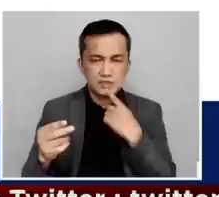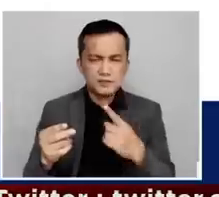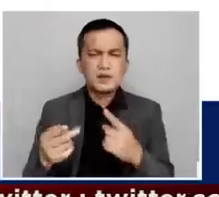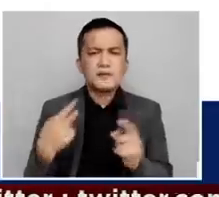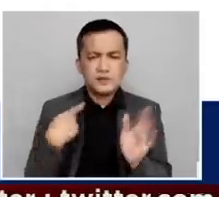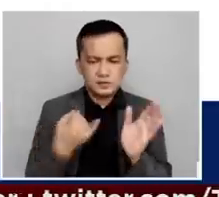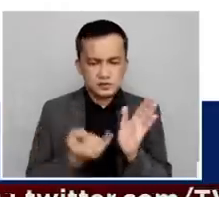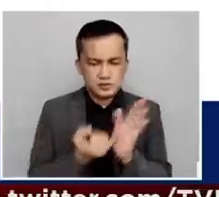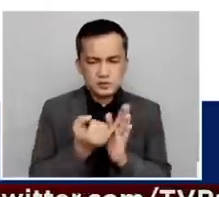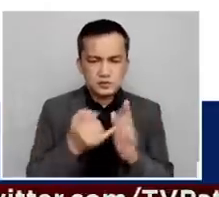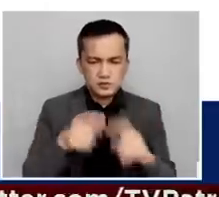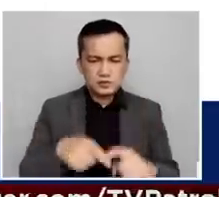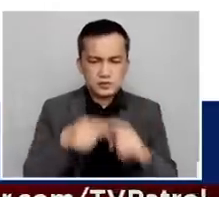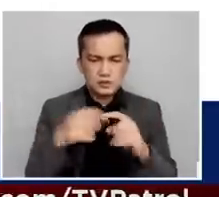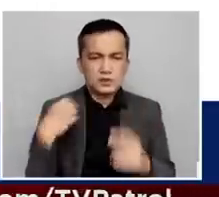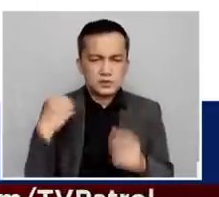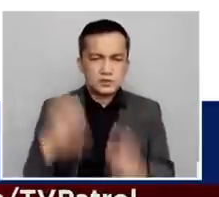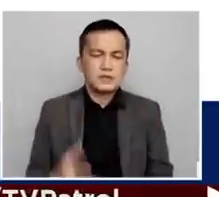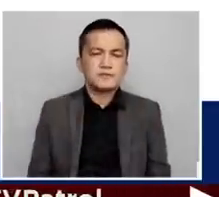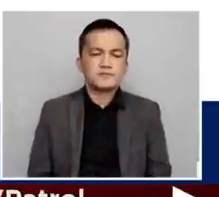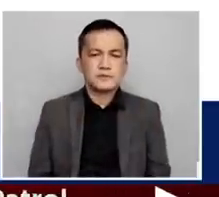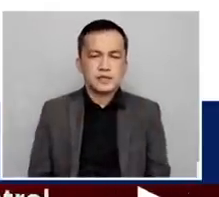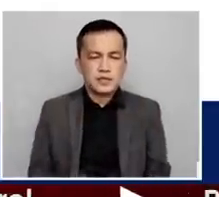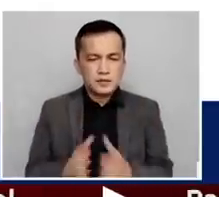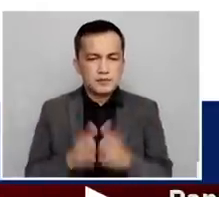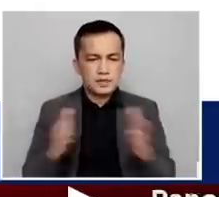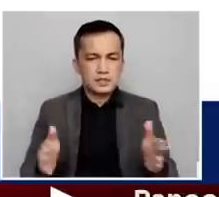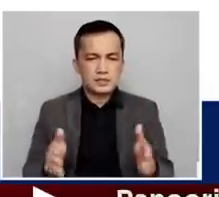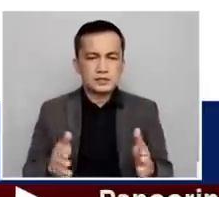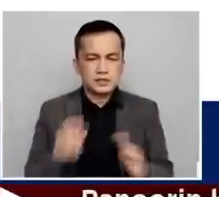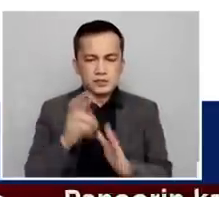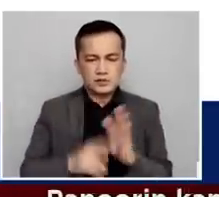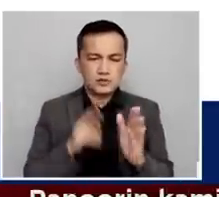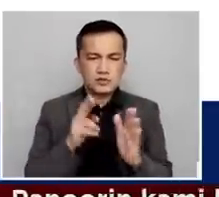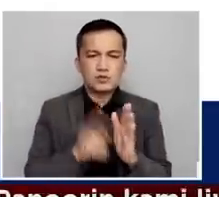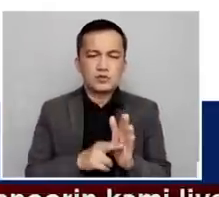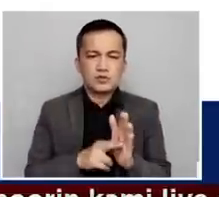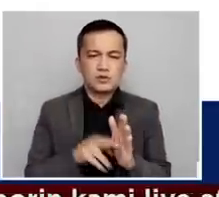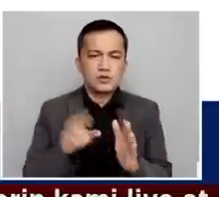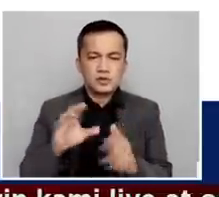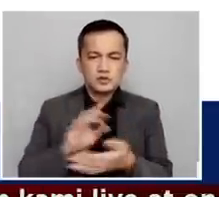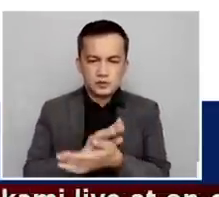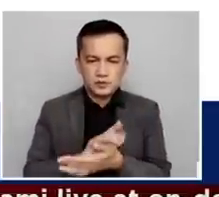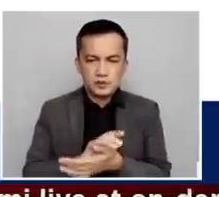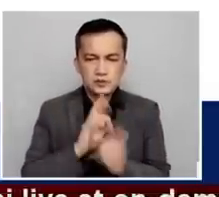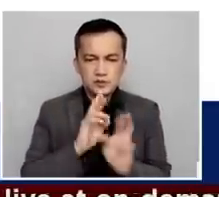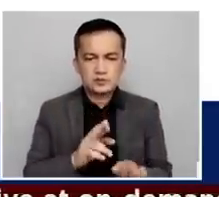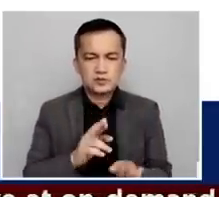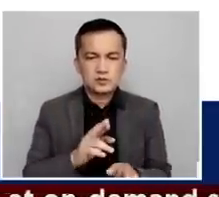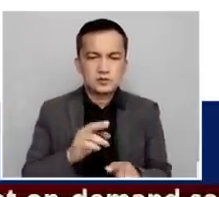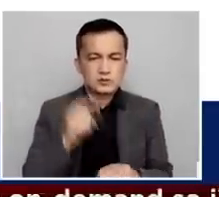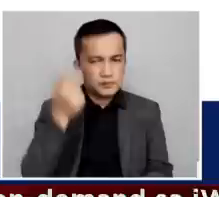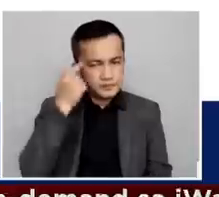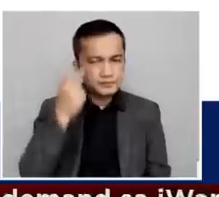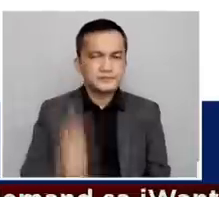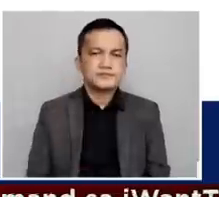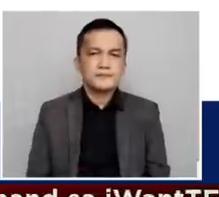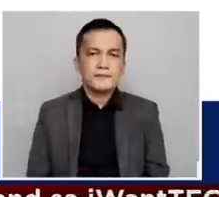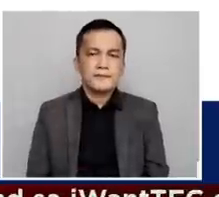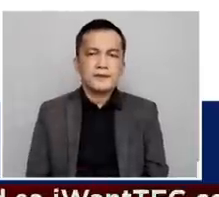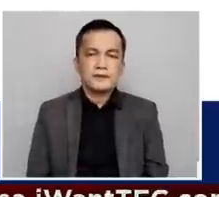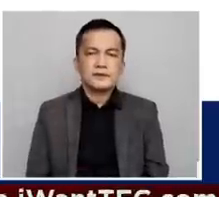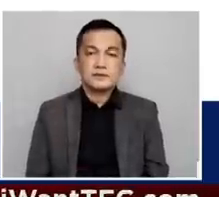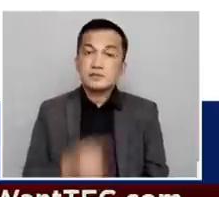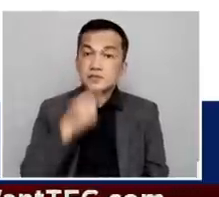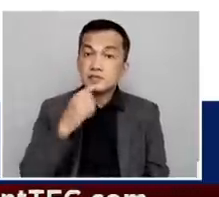mga sinuspindeng opisyal at malaki ang ginampanang papel sa COVID-19 response ng pamahalaan. Giniit